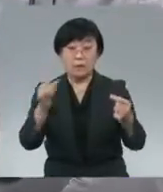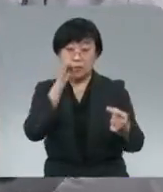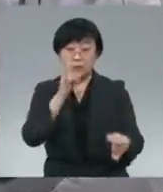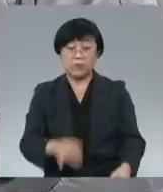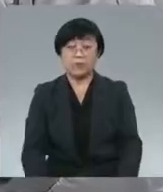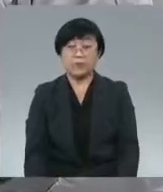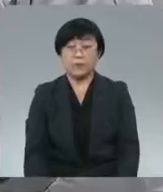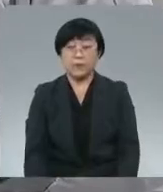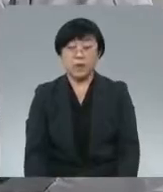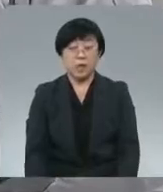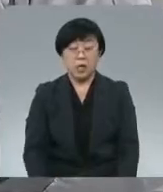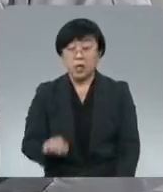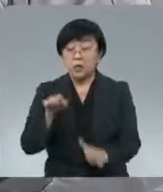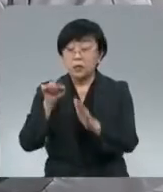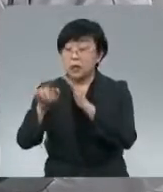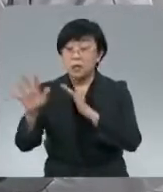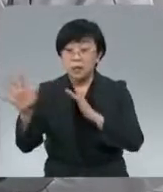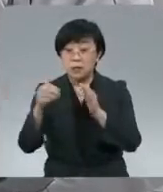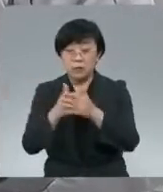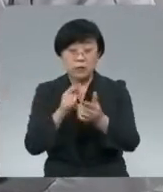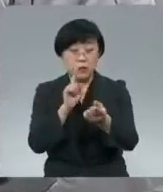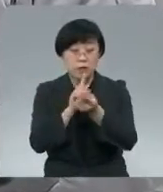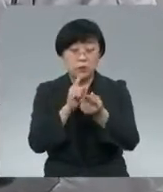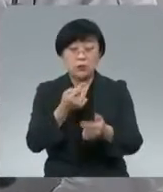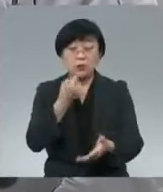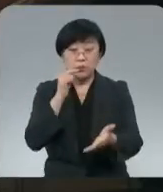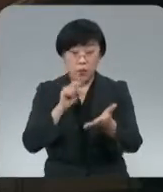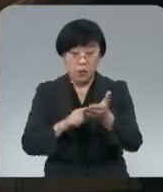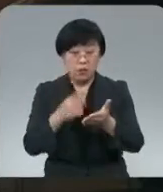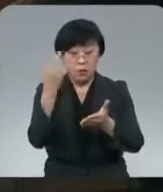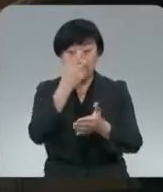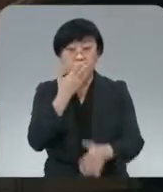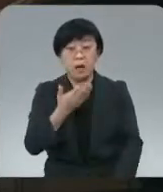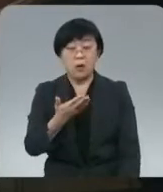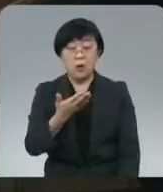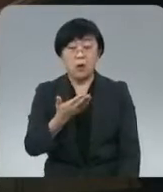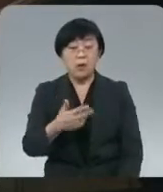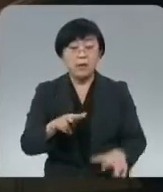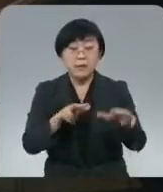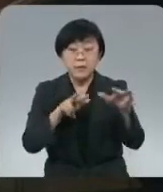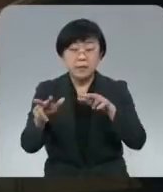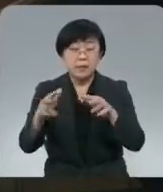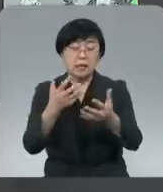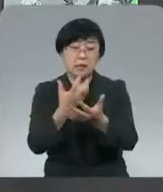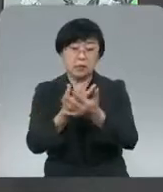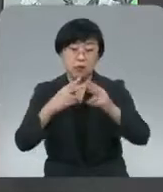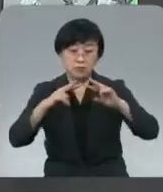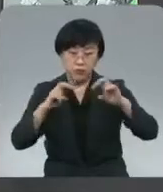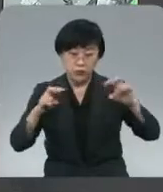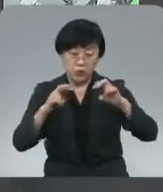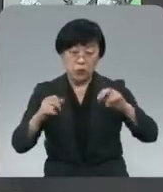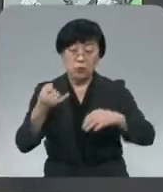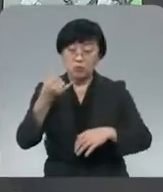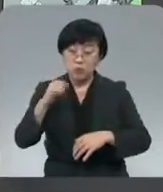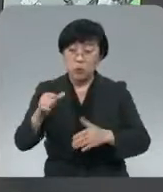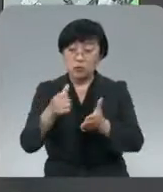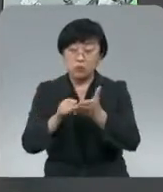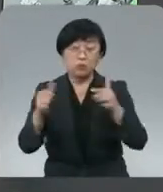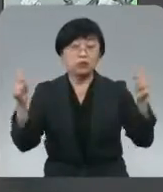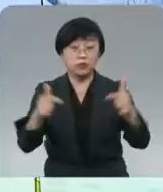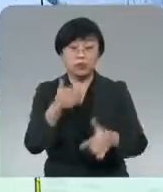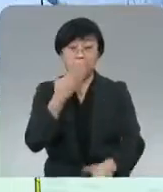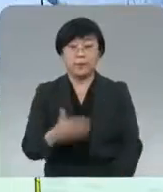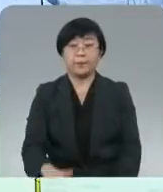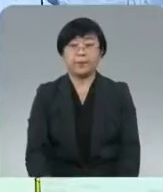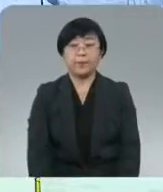dibuat di pabrik dalam dunia nyata Hal tersebut dilakukan dengan teknologi kembar digital yang membuat pabrik di dunia maya dan